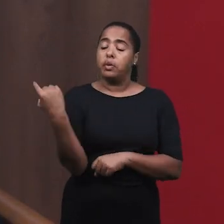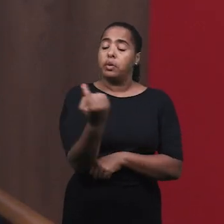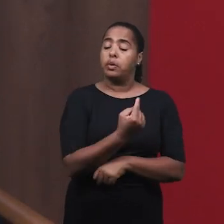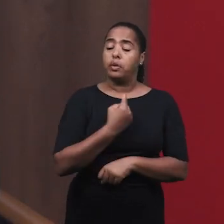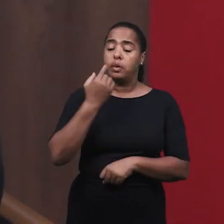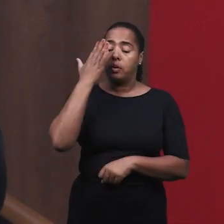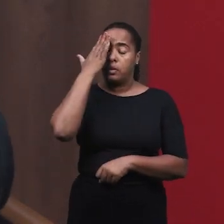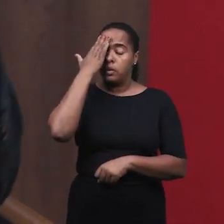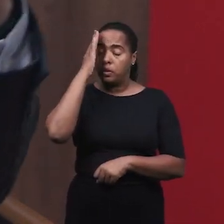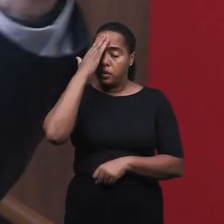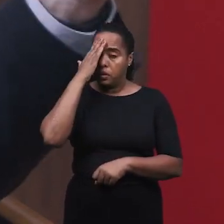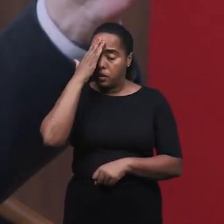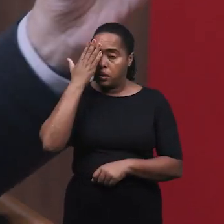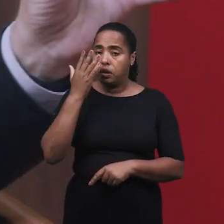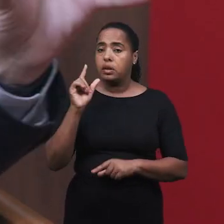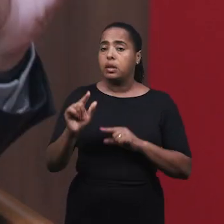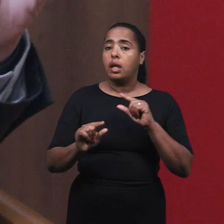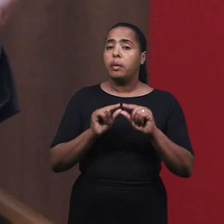comprenons